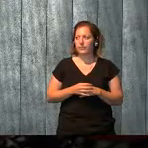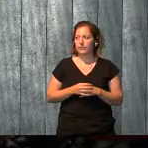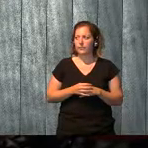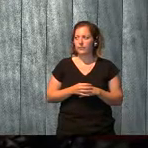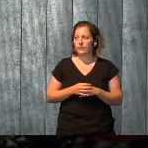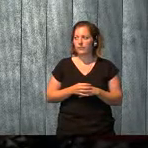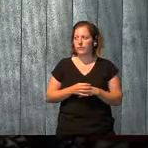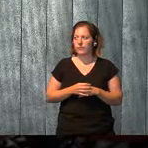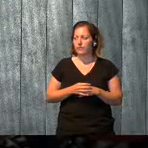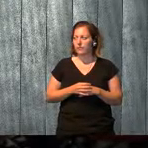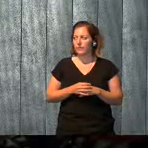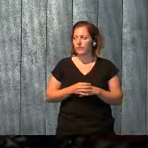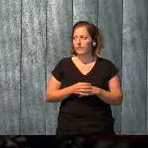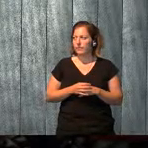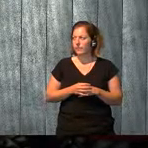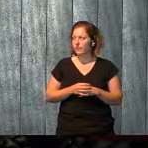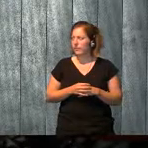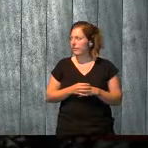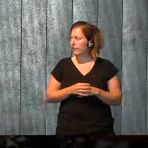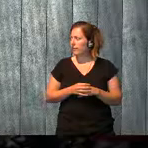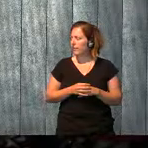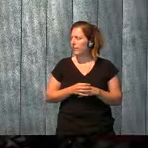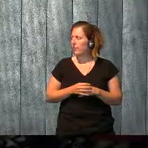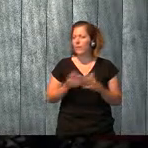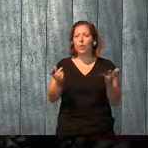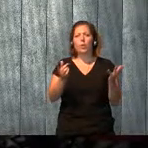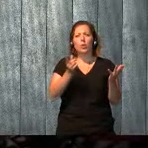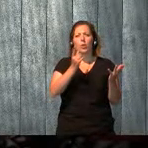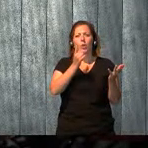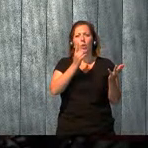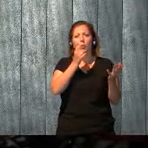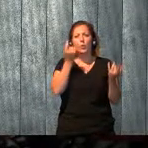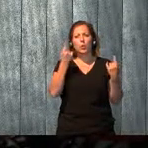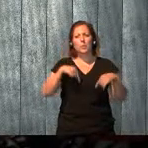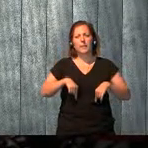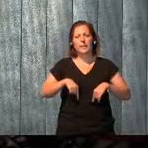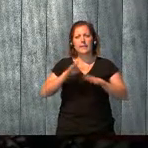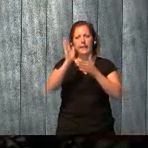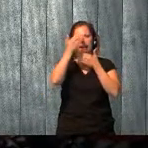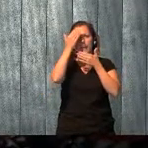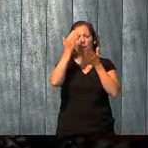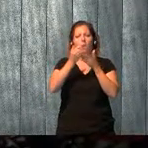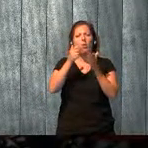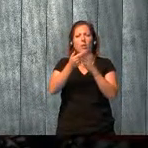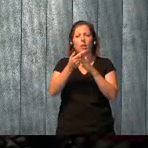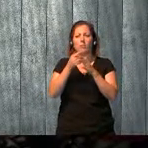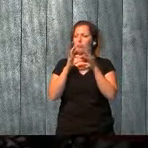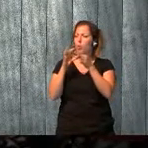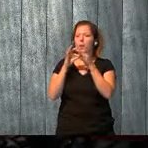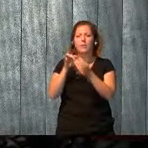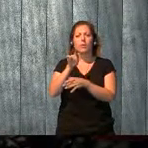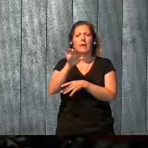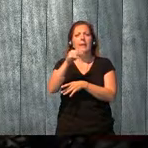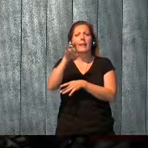Je voulais revenir à un moment, vous, Monsieur le ministre du Maroc, vous parliez de la coopération avec la Guinée-Conakry. Mais nous savons